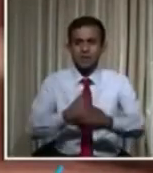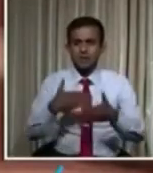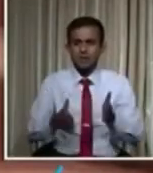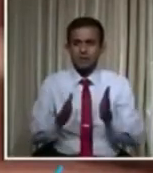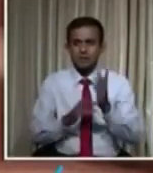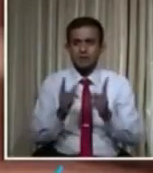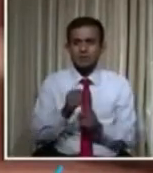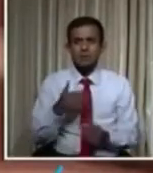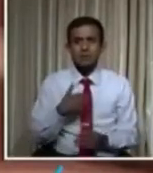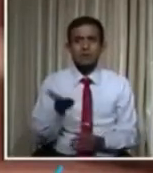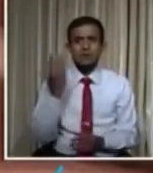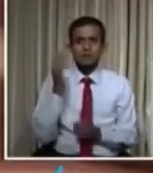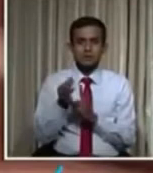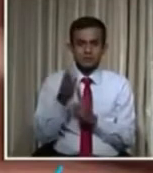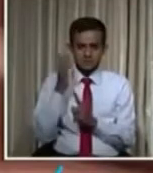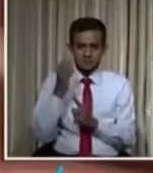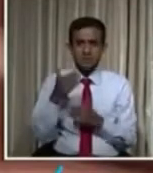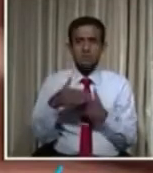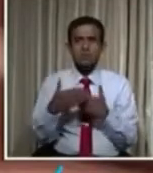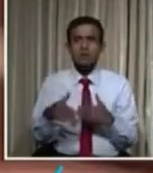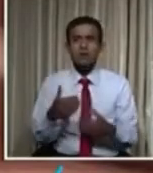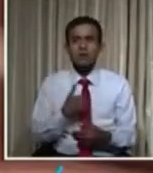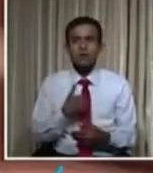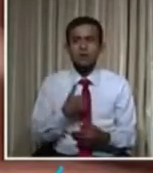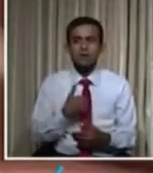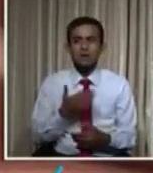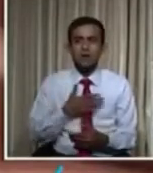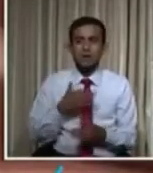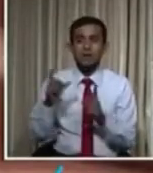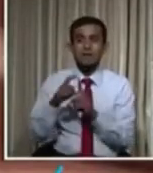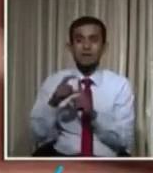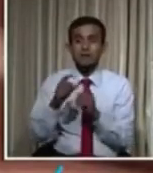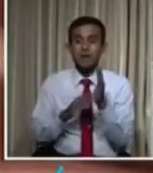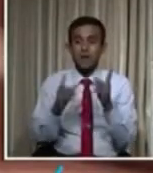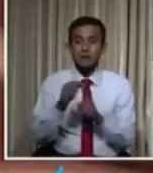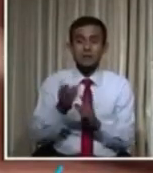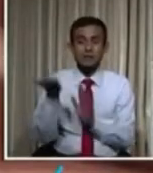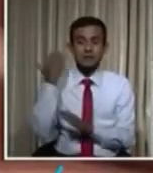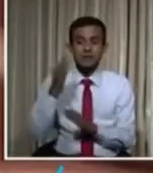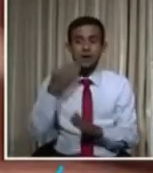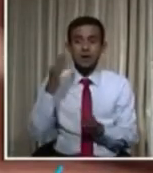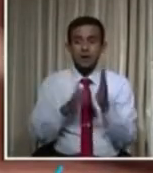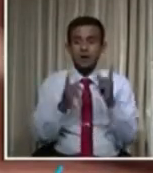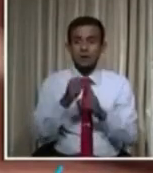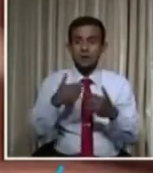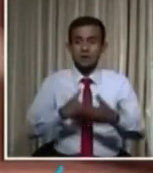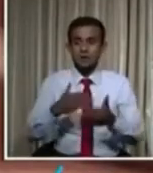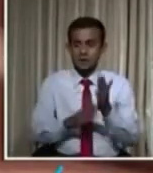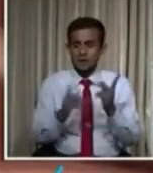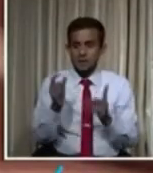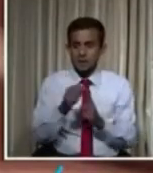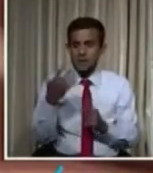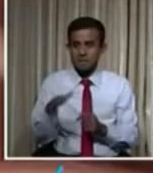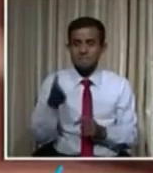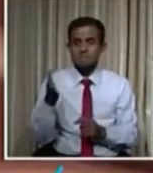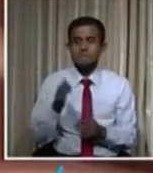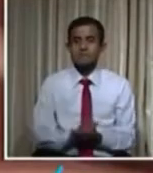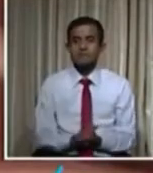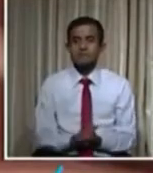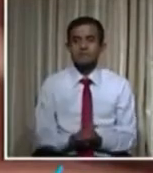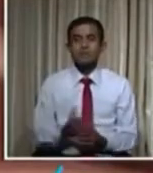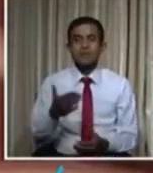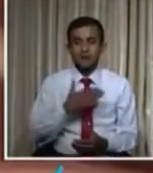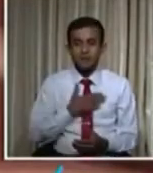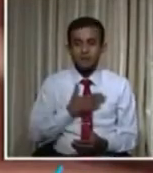ඇමතිවරයෙක් මං හිටපු ජනාධිපතිවරයෙක් අපේ ගායශ්‍රී ජයසේකර ඇමතිතුමා හිටපු මහැමතිවරයෙක් කැබිනට් ඇමතිවරයෙක් ඒක නිසා